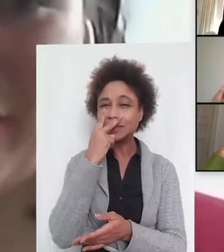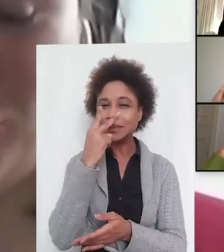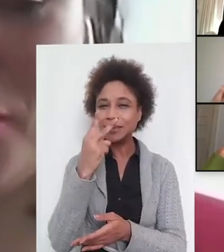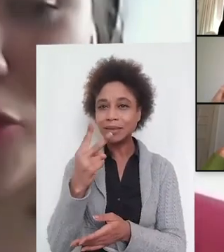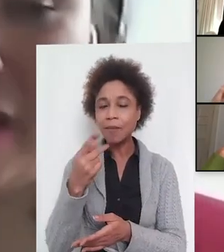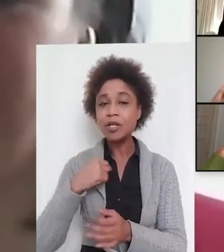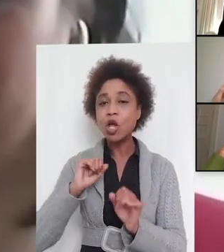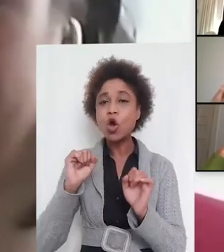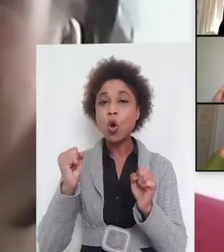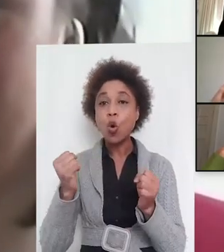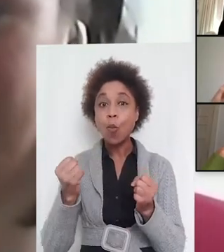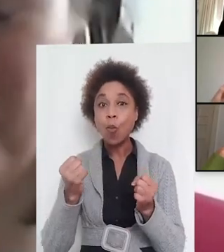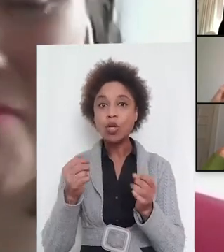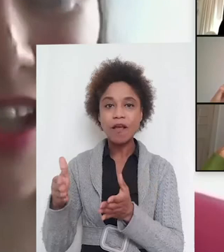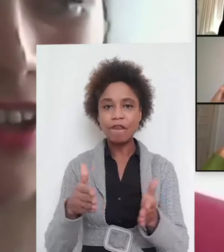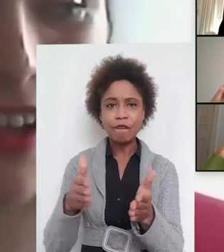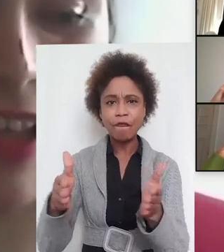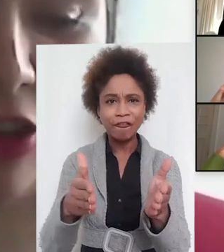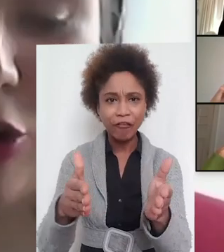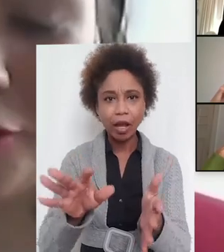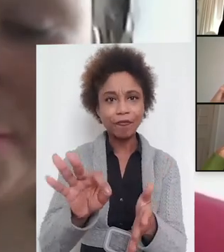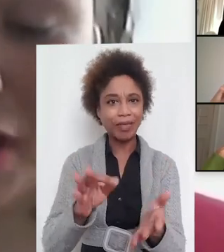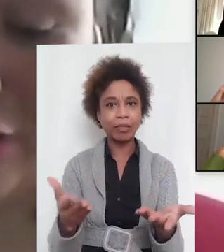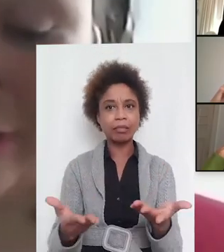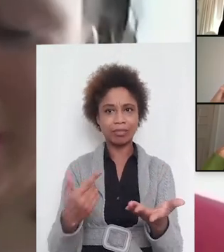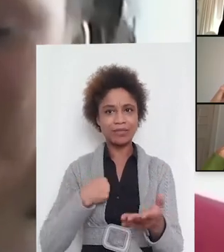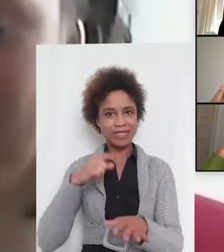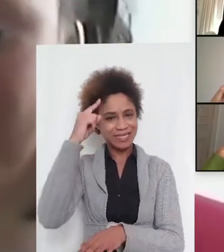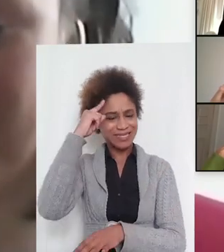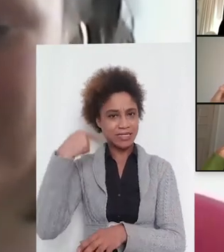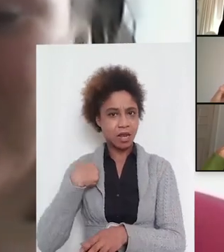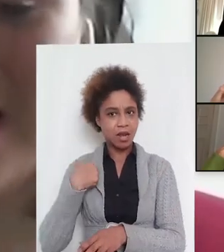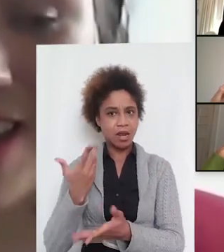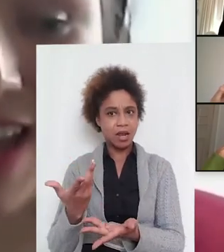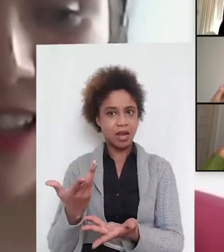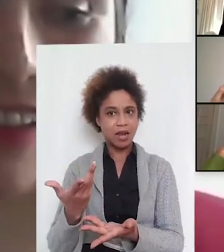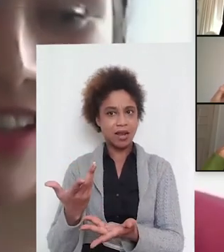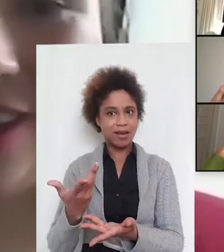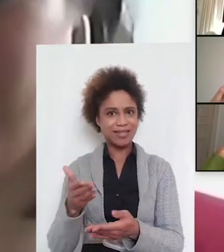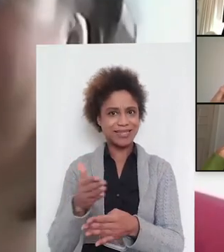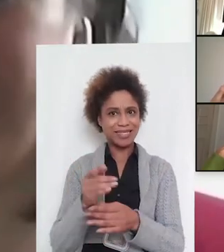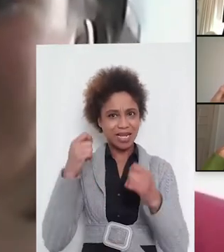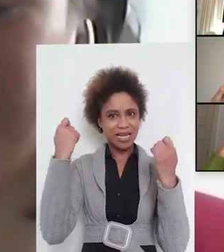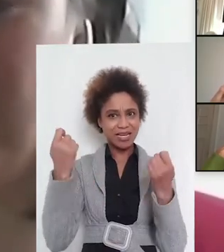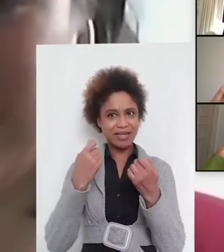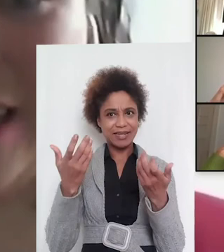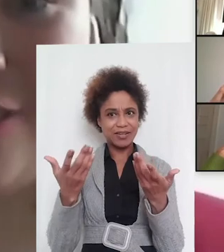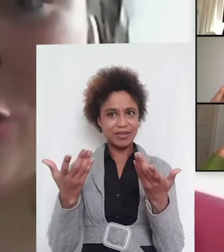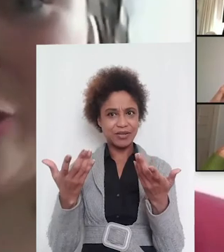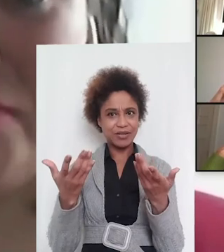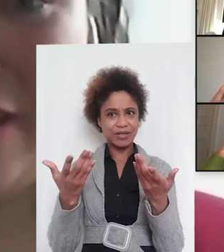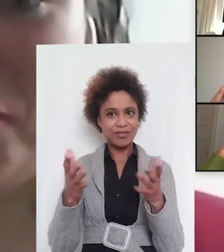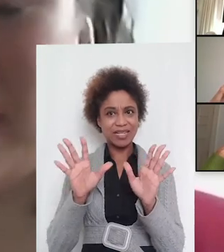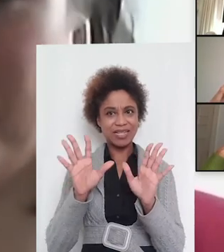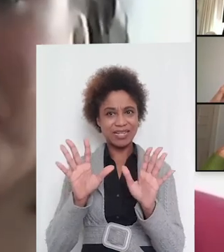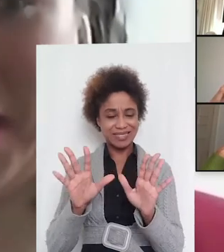soms wel eens moeite met de weg vinden. En zo ook bij dat evenement. En een kwartier later kwamen er echt gewoon nog